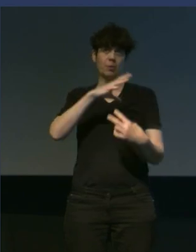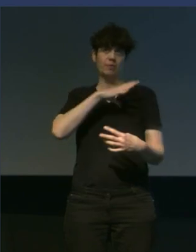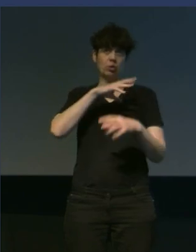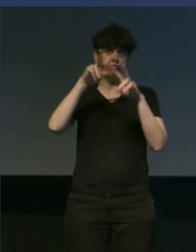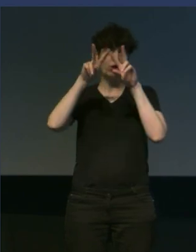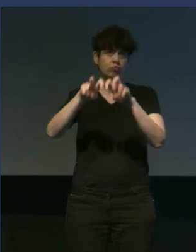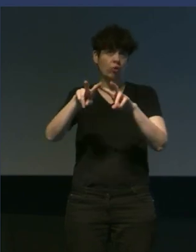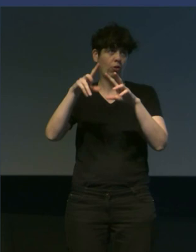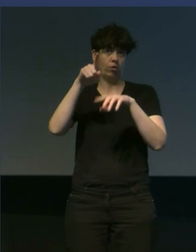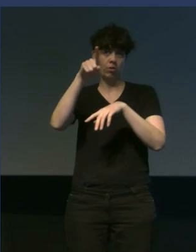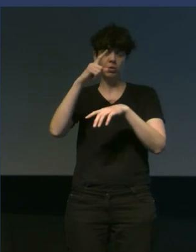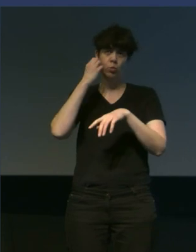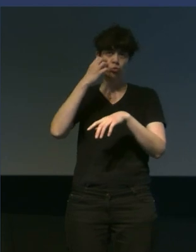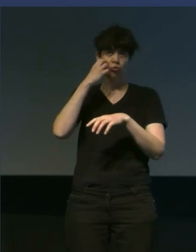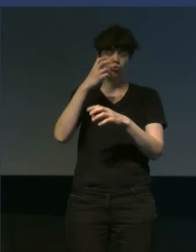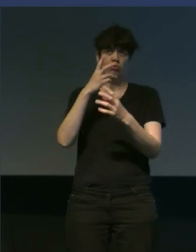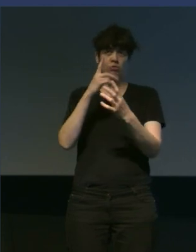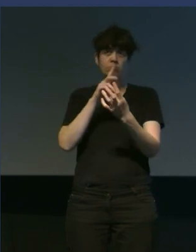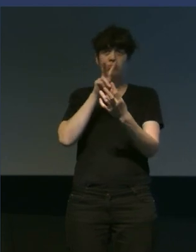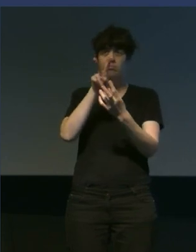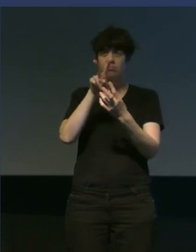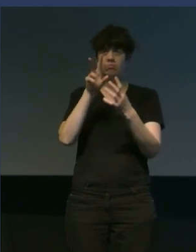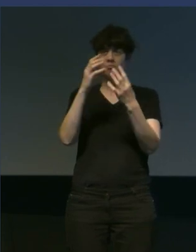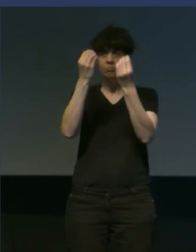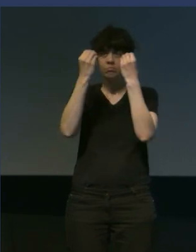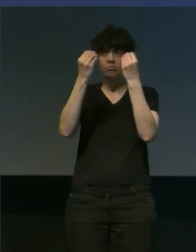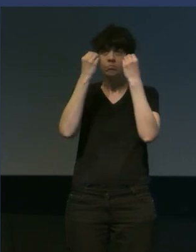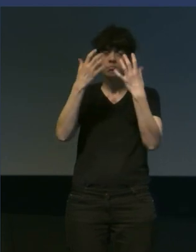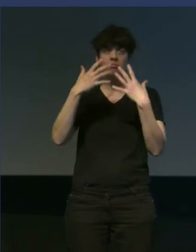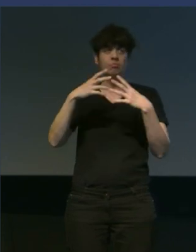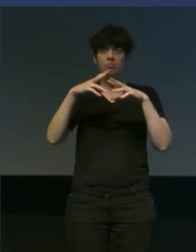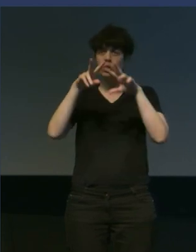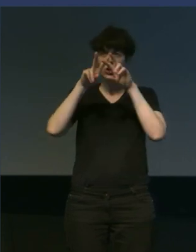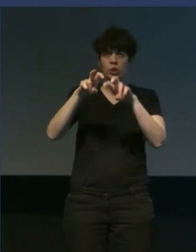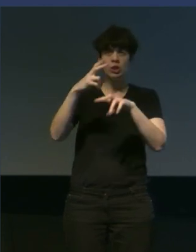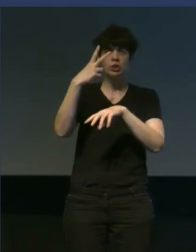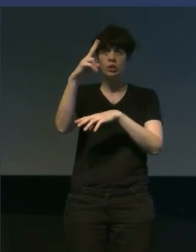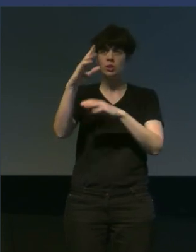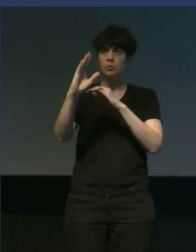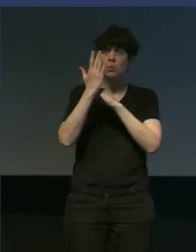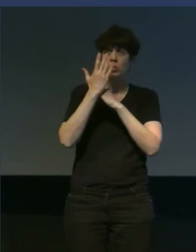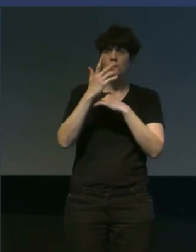tous les jours. Pour le coup, c'était des recherches qui mettaient très bien